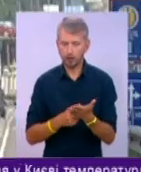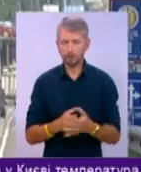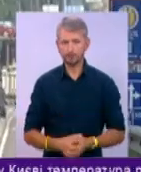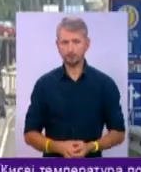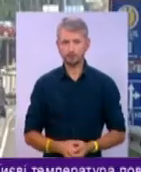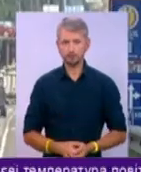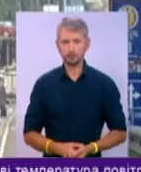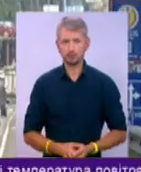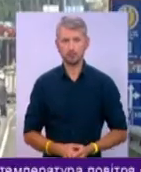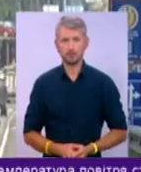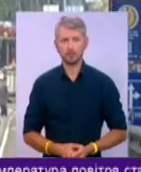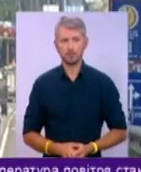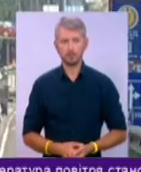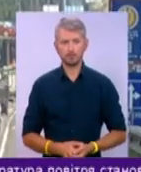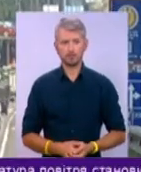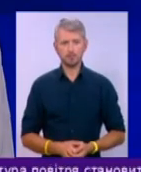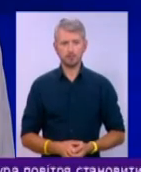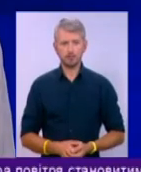Гевриненко, Андрій Вусатий, телеканал «Київ».